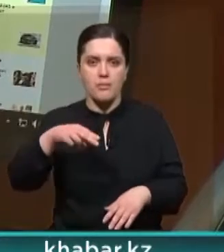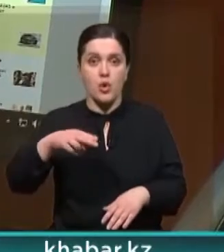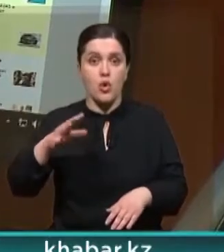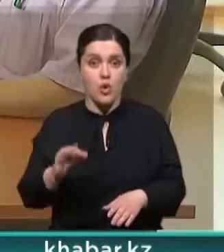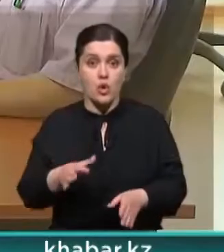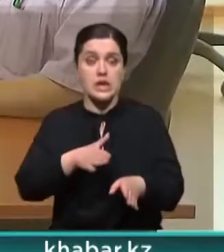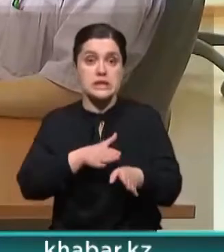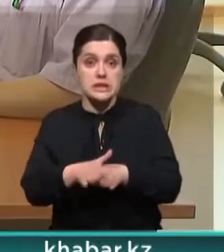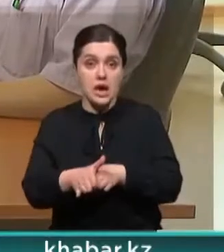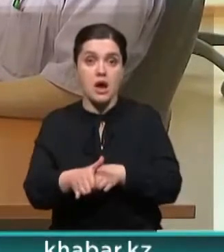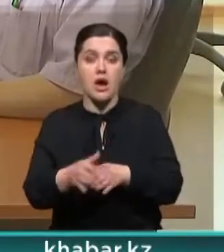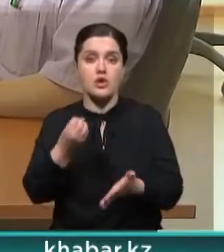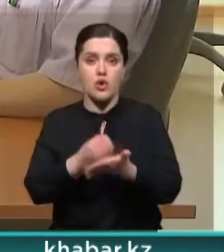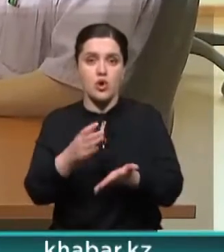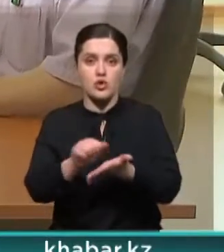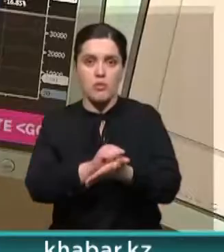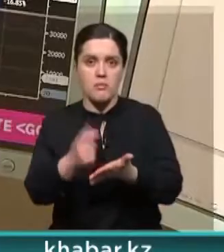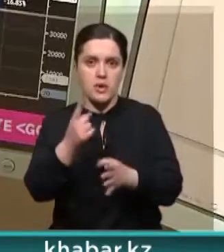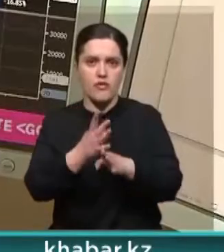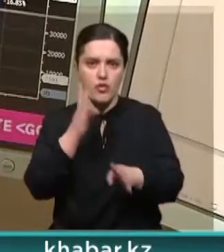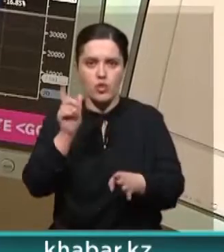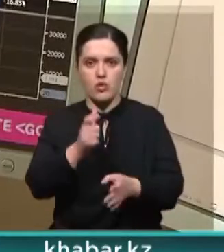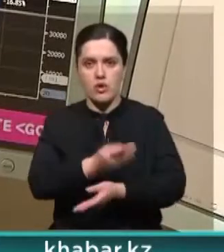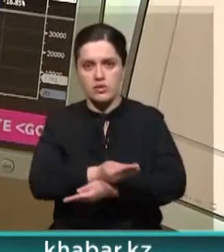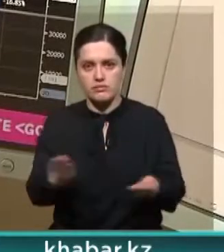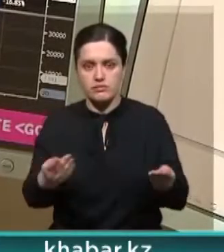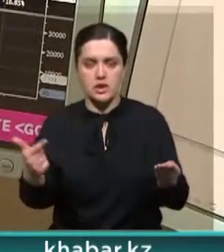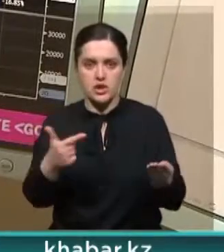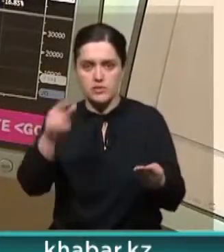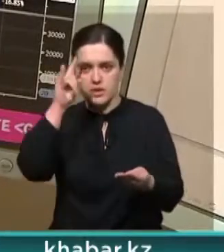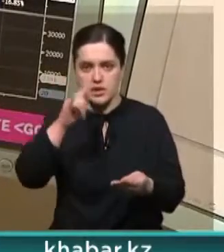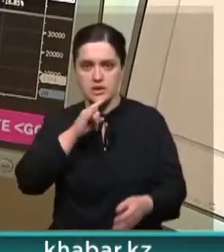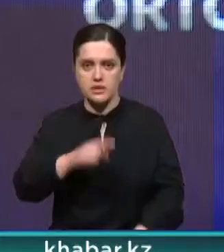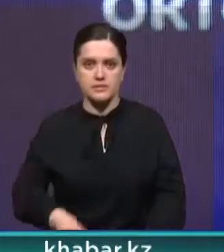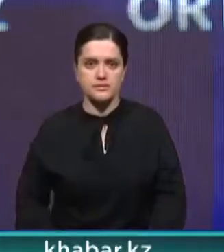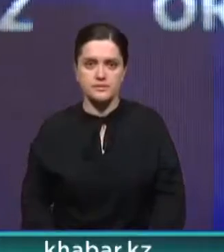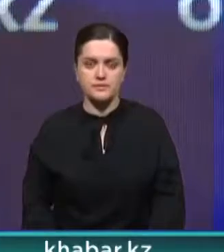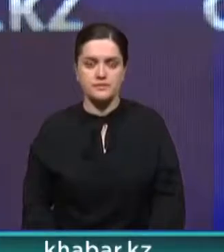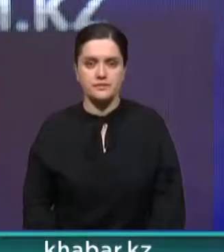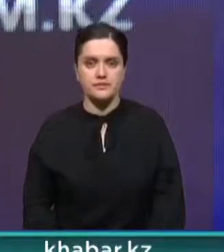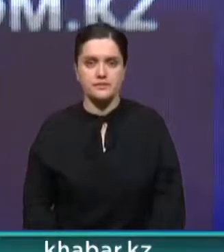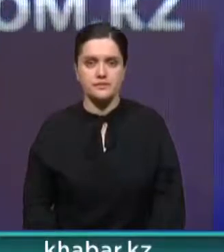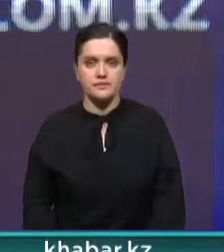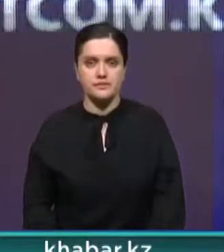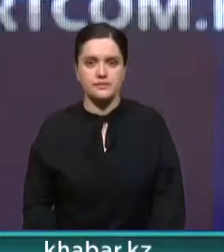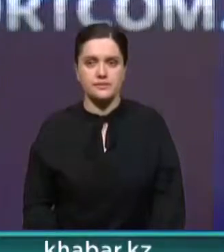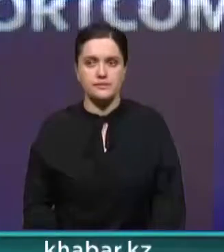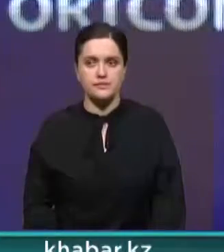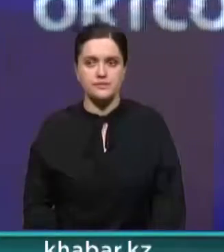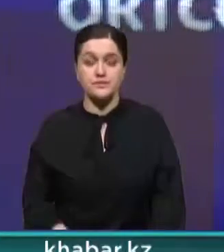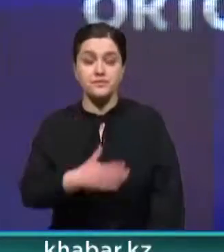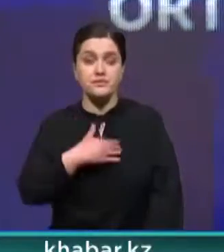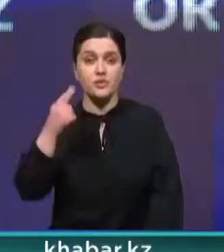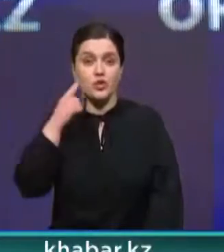реализуя акции в первую очередь физическим лицам гражданам казахстана я думаю что если